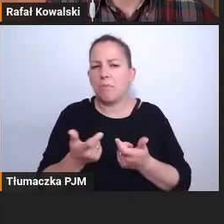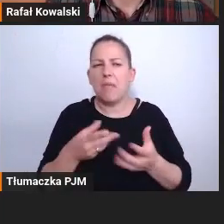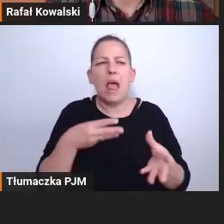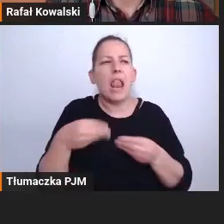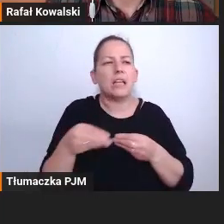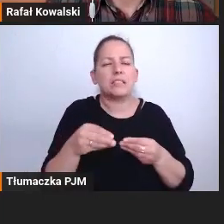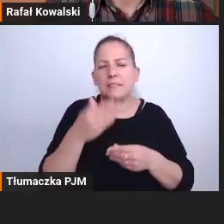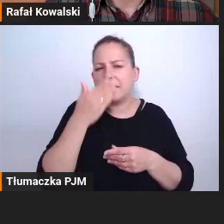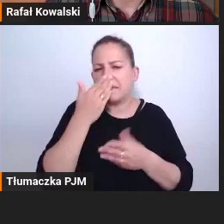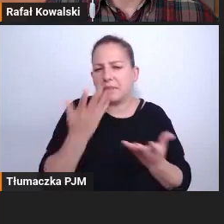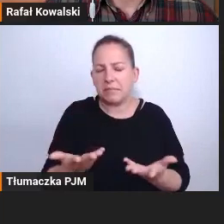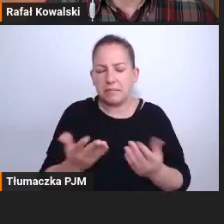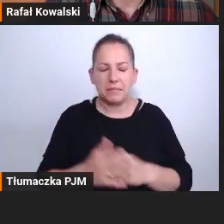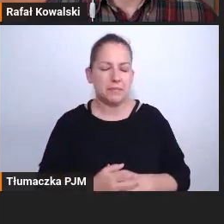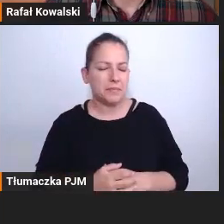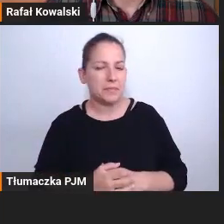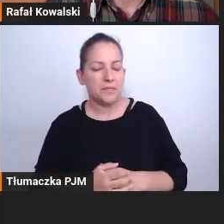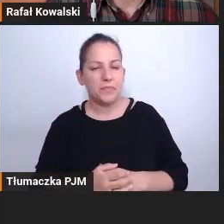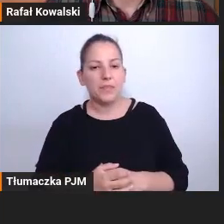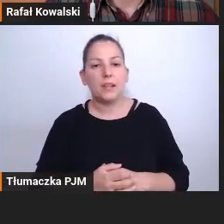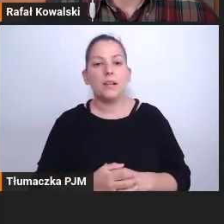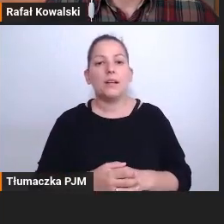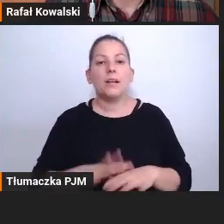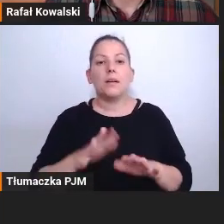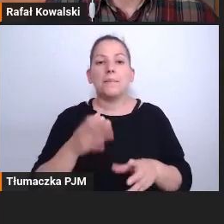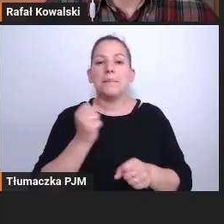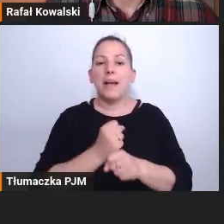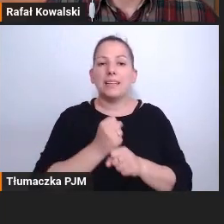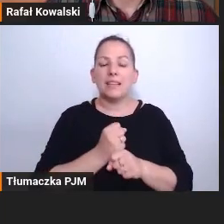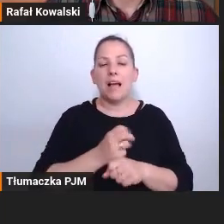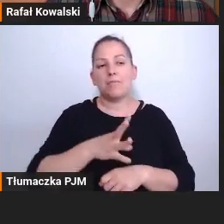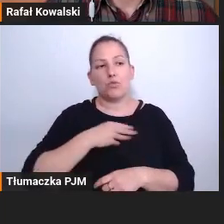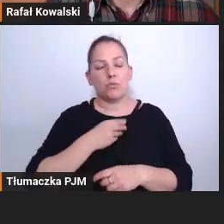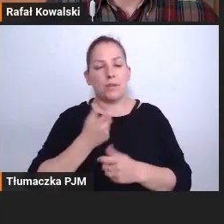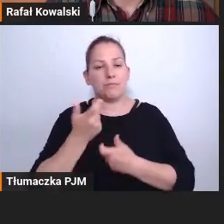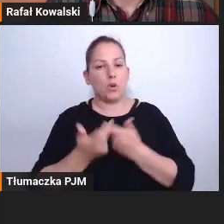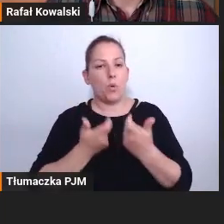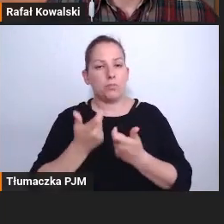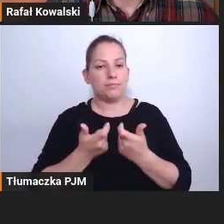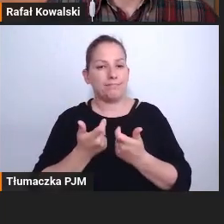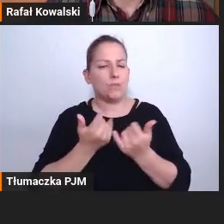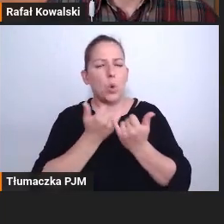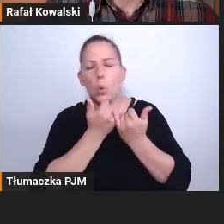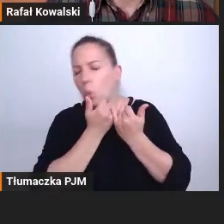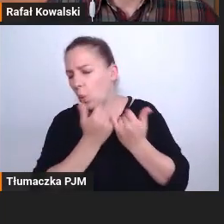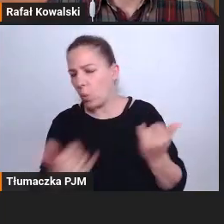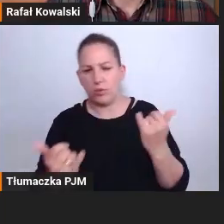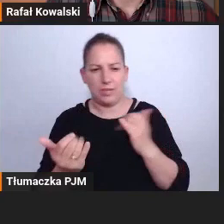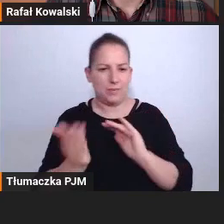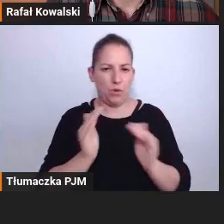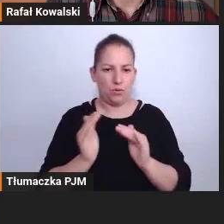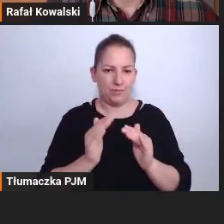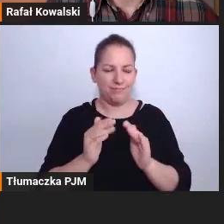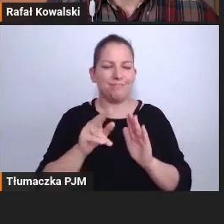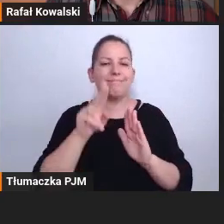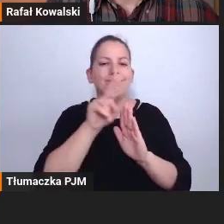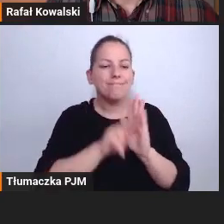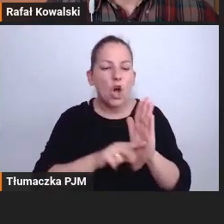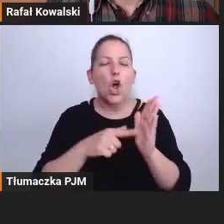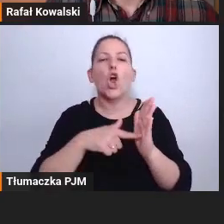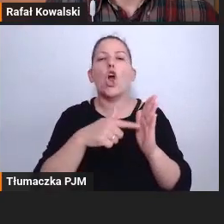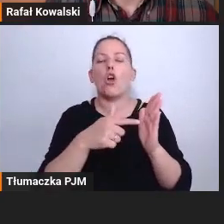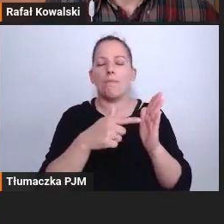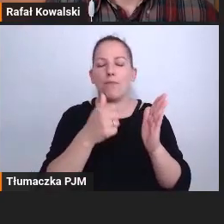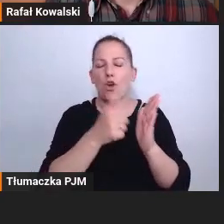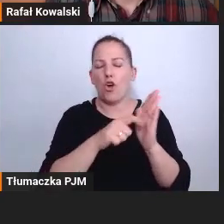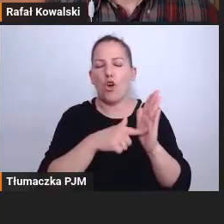elastyczna organizacja pracy? To znaczy, że ta praca może być wykonywana na różne sposoby, które są określone w kodeksie pracy.